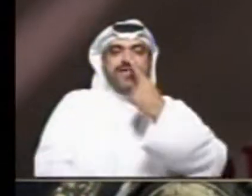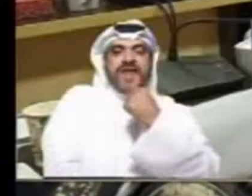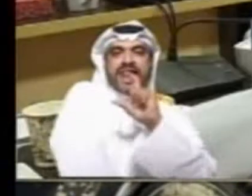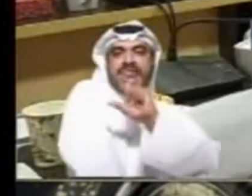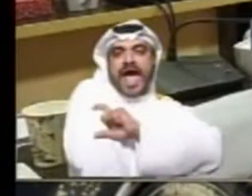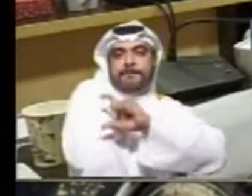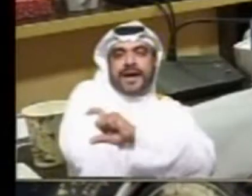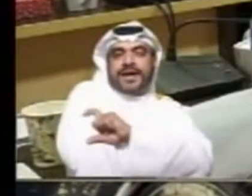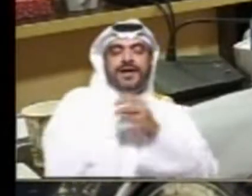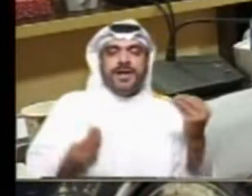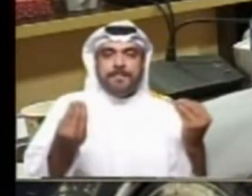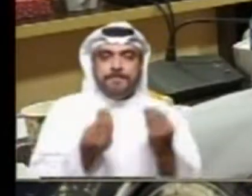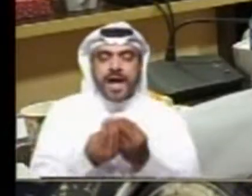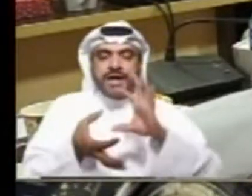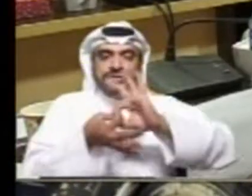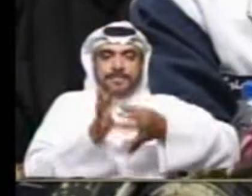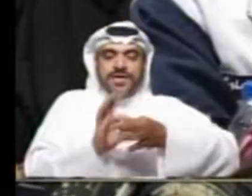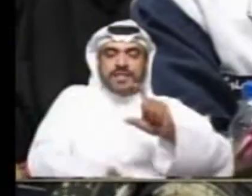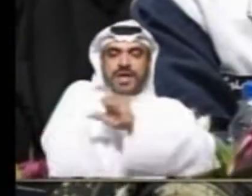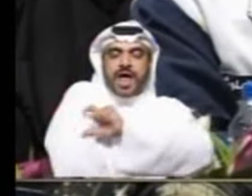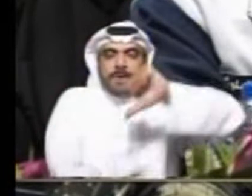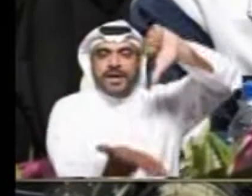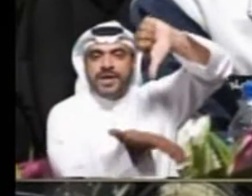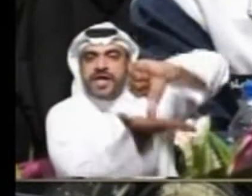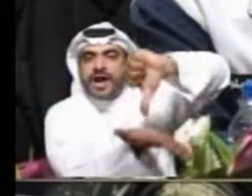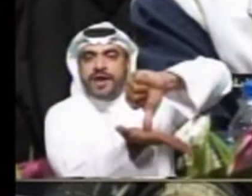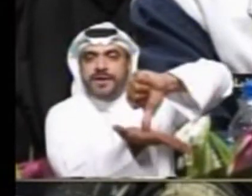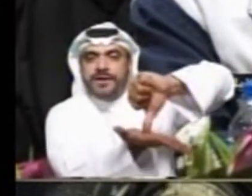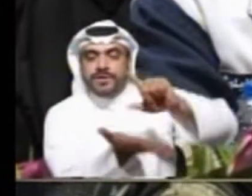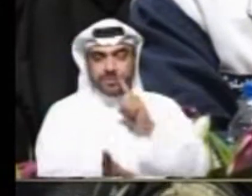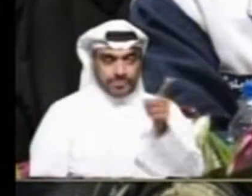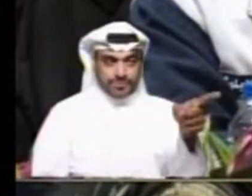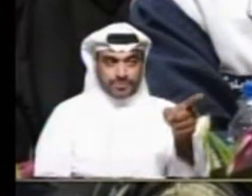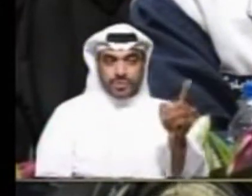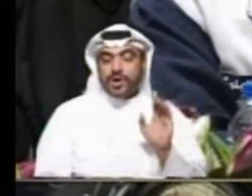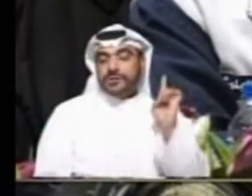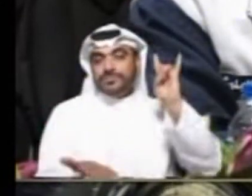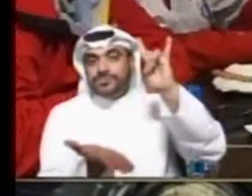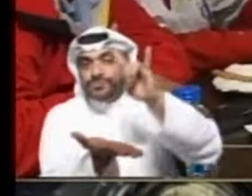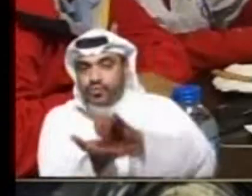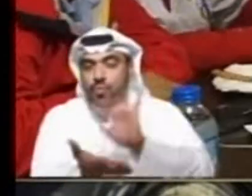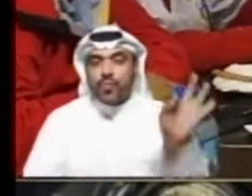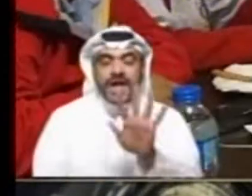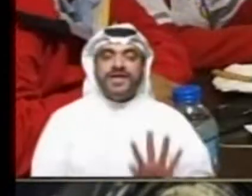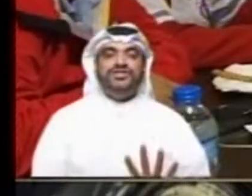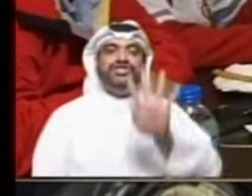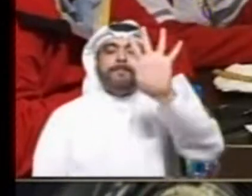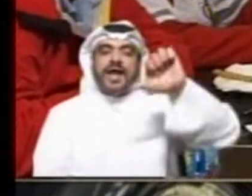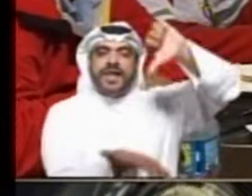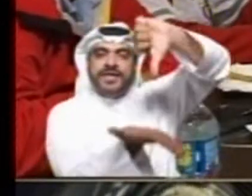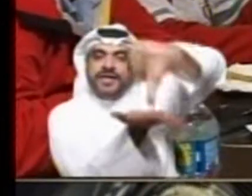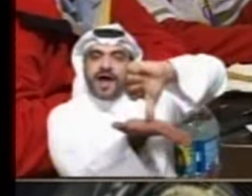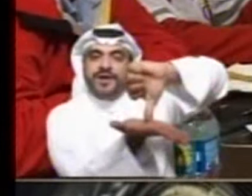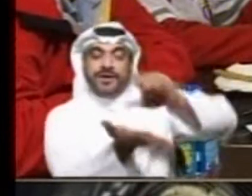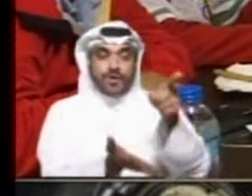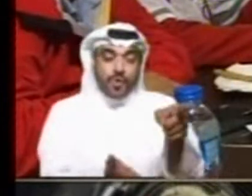مع جمعية الهلال الأحمر الإيراني بعد وصوله لمحافظة جلستان شمال إيران التي كان